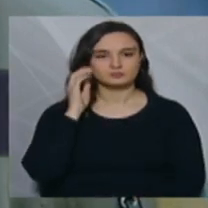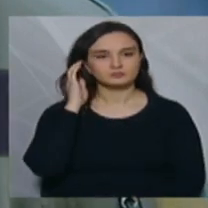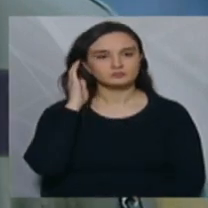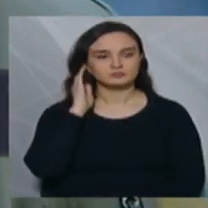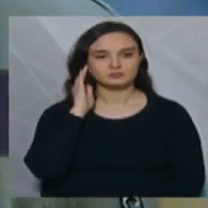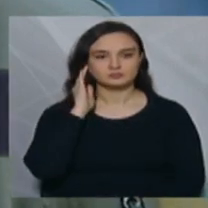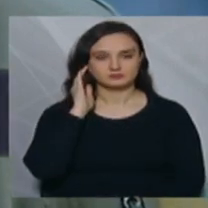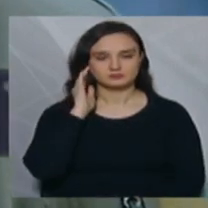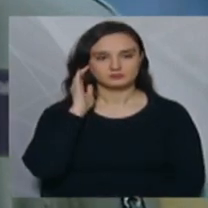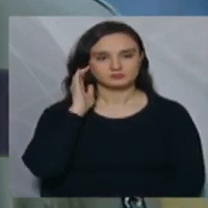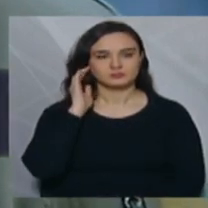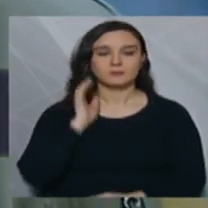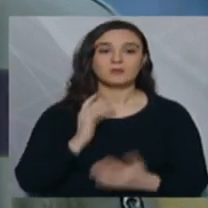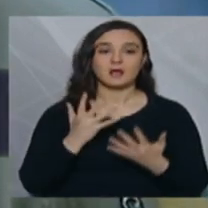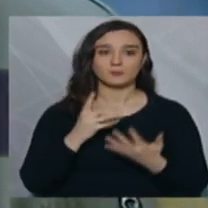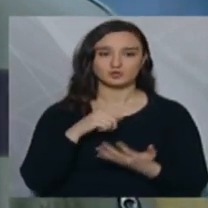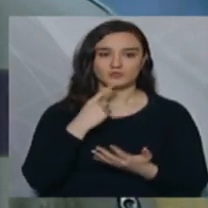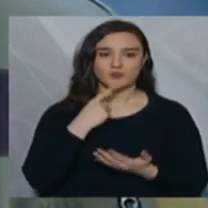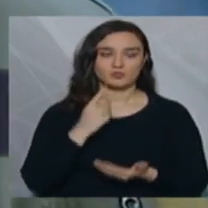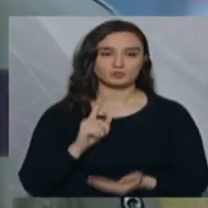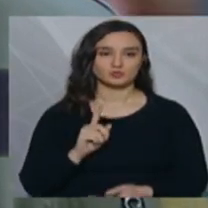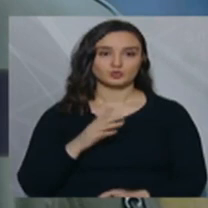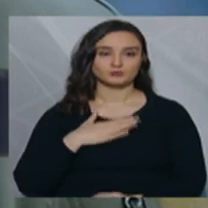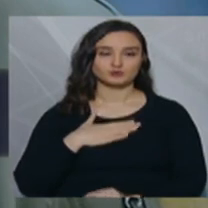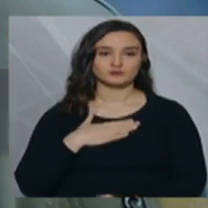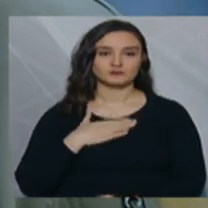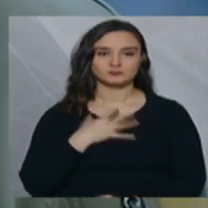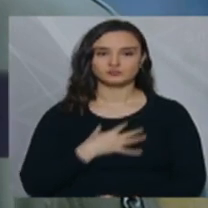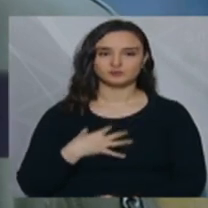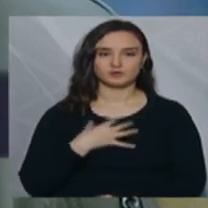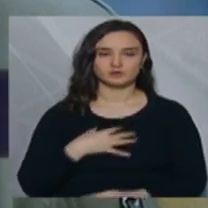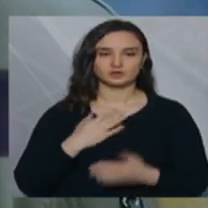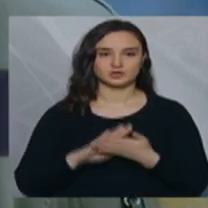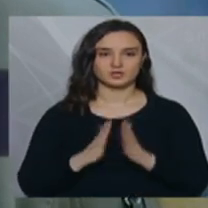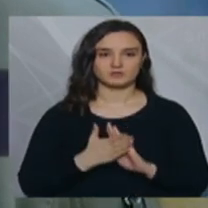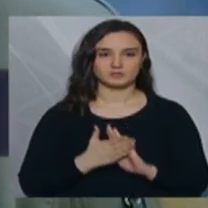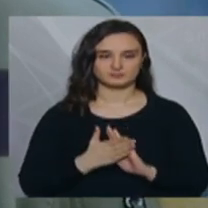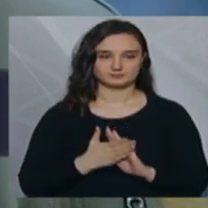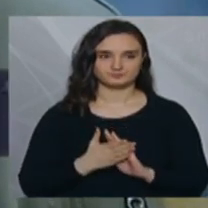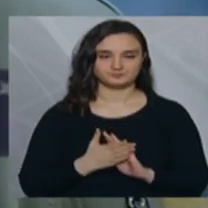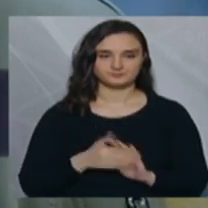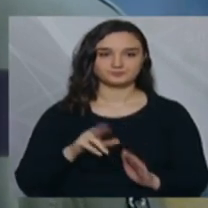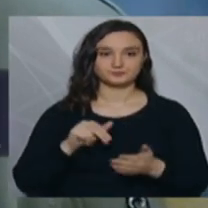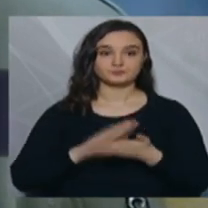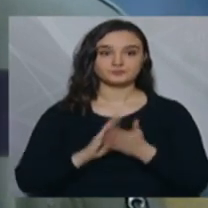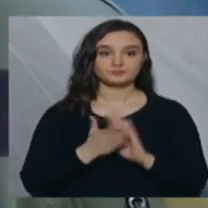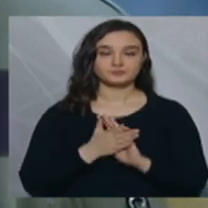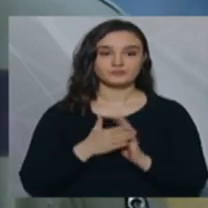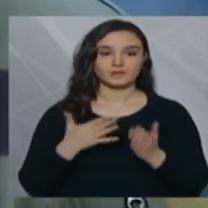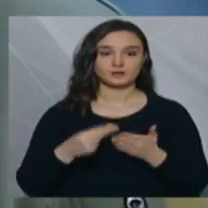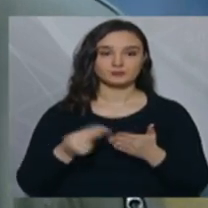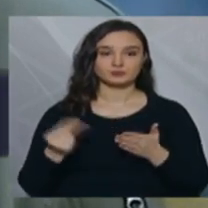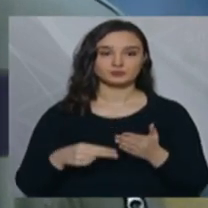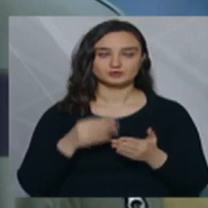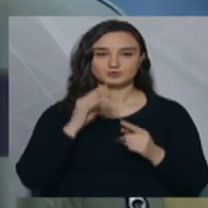კაფიოდ ვამბობთ, რომ ჩვენთვის მნიშვნელოვანია შეთანხმება. და შეთანხმებაზე ხელმოწერის შემდეგ